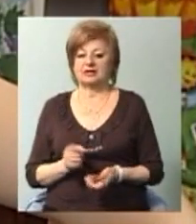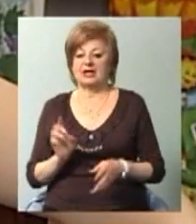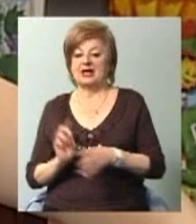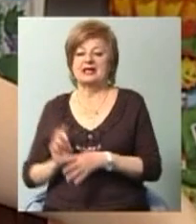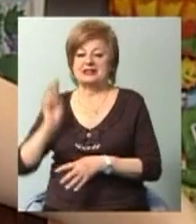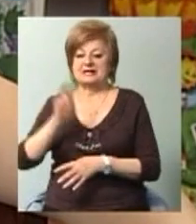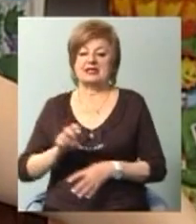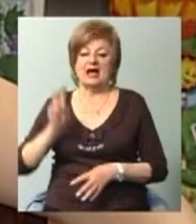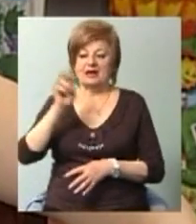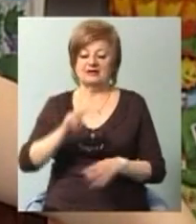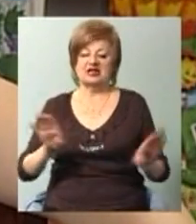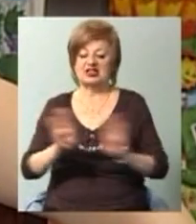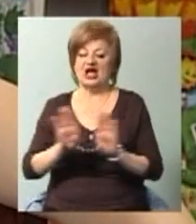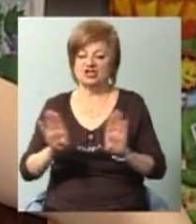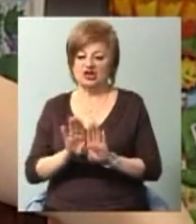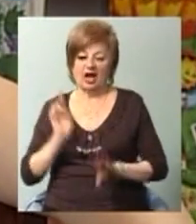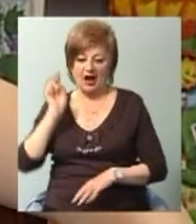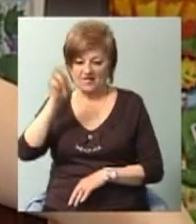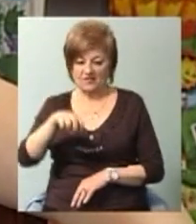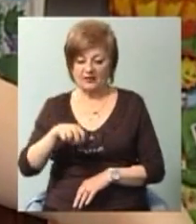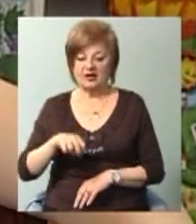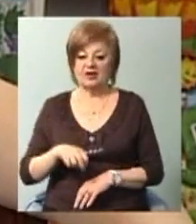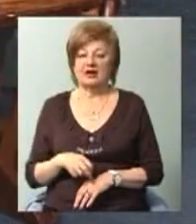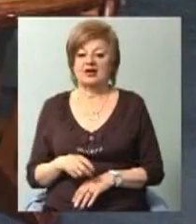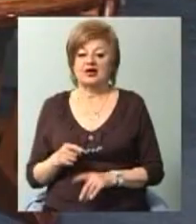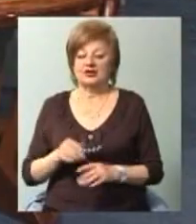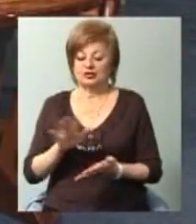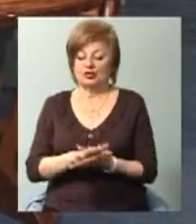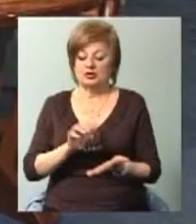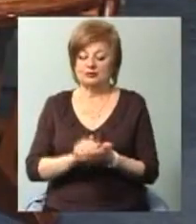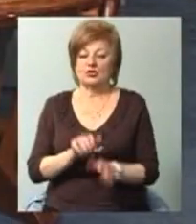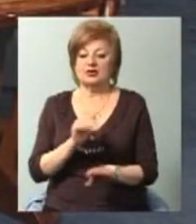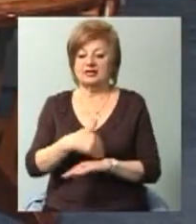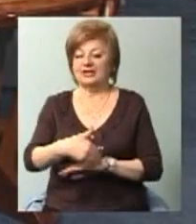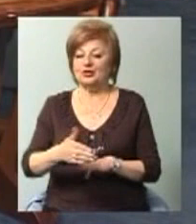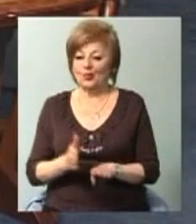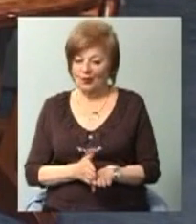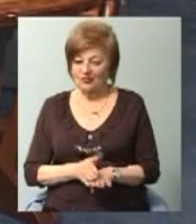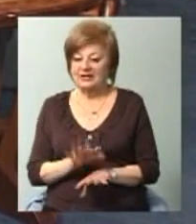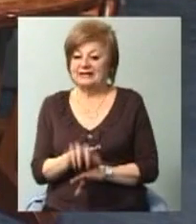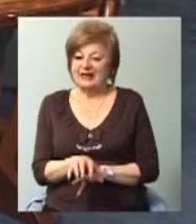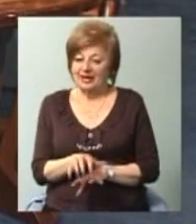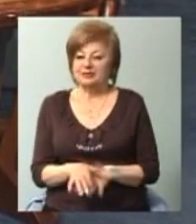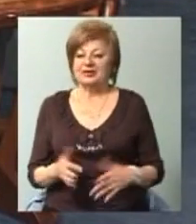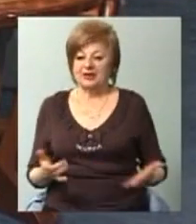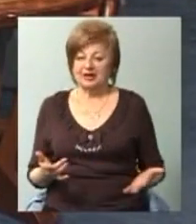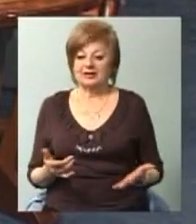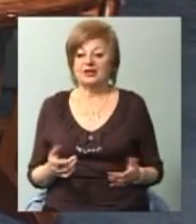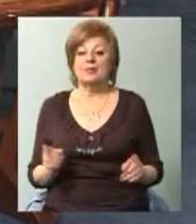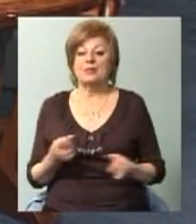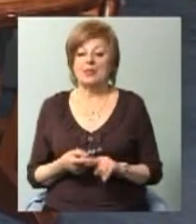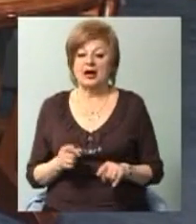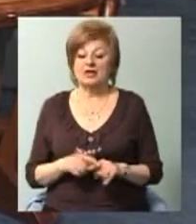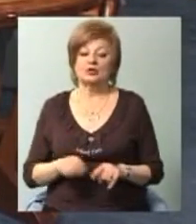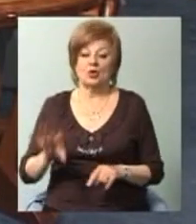залізати на шафи. Або зіпсувати капці чиїсь. Так. Напевно, теж коти це полюбляють. А, тож,